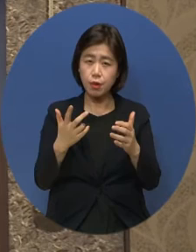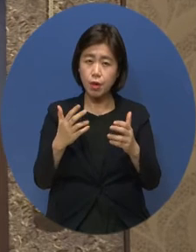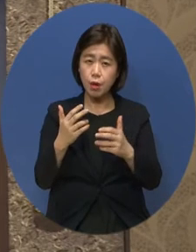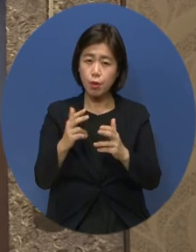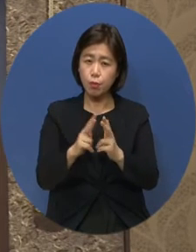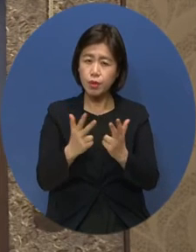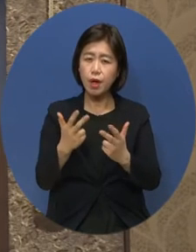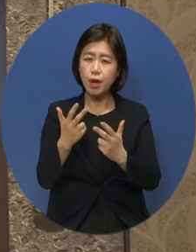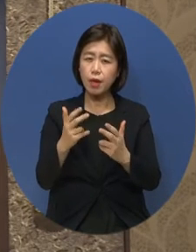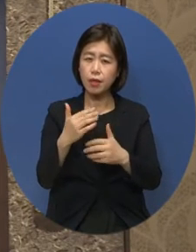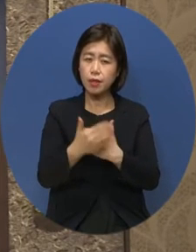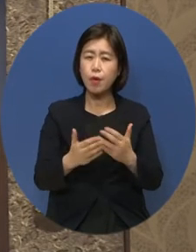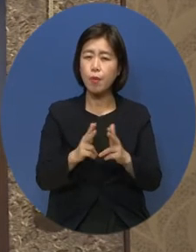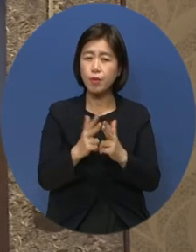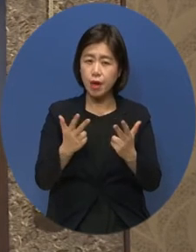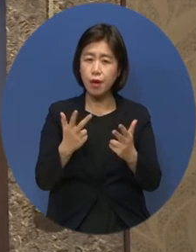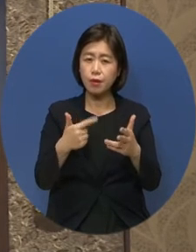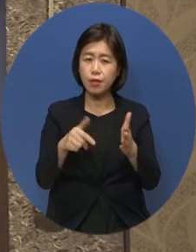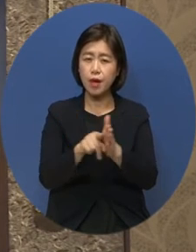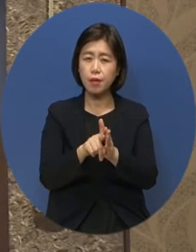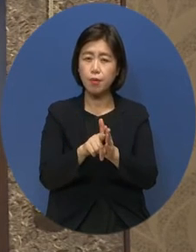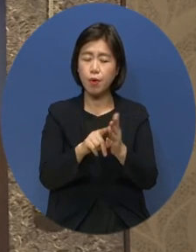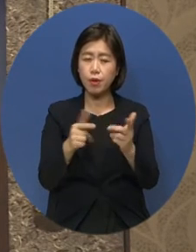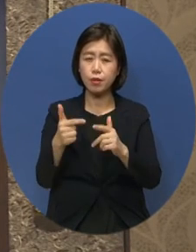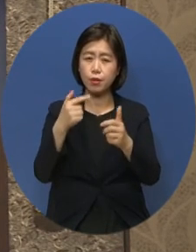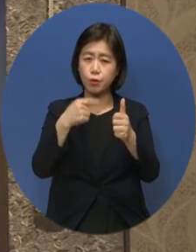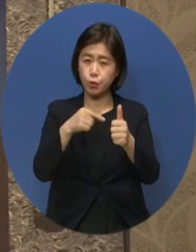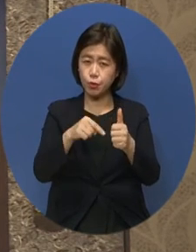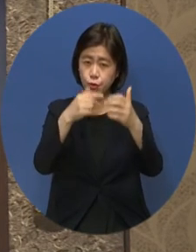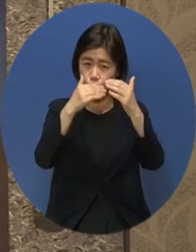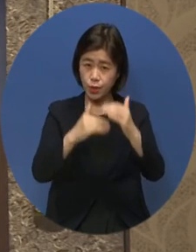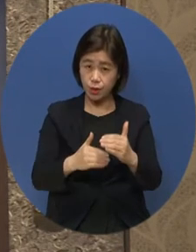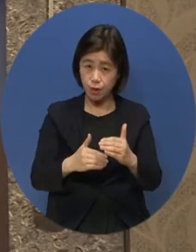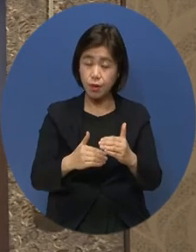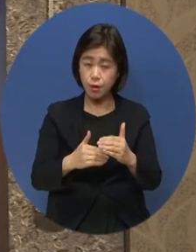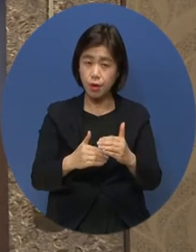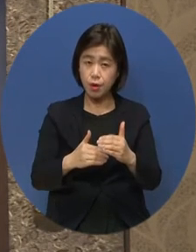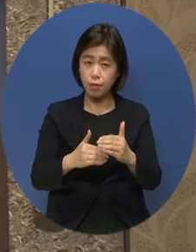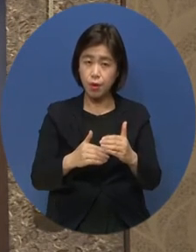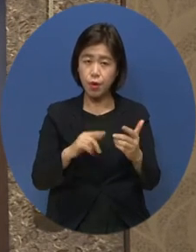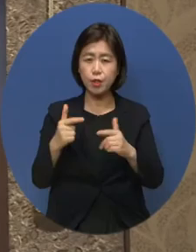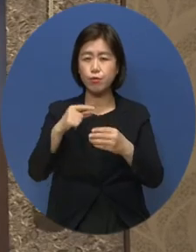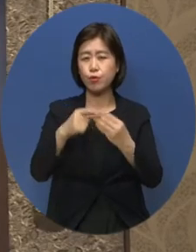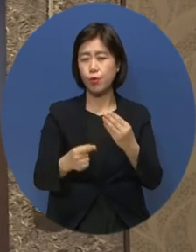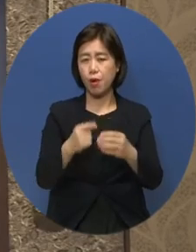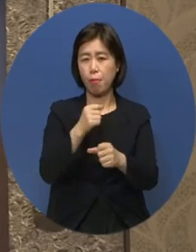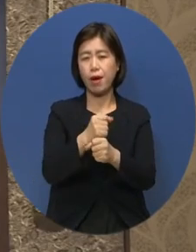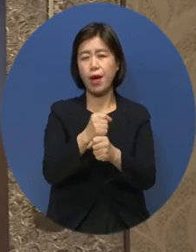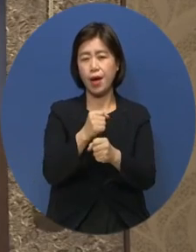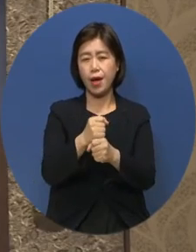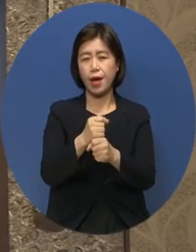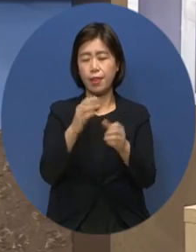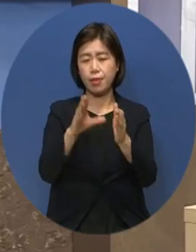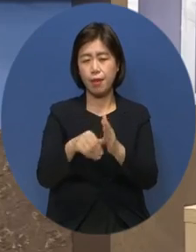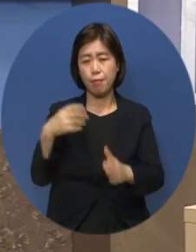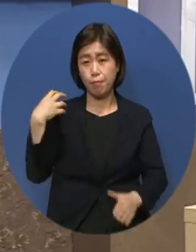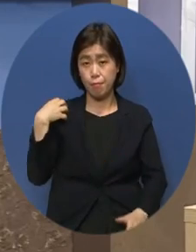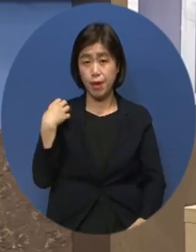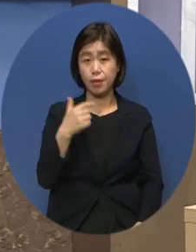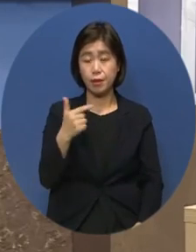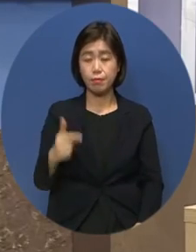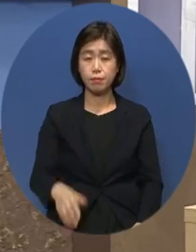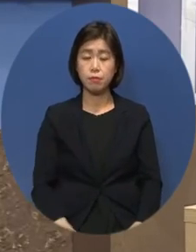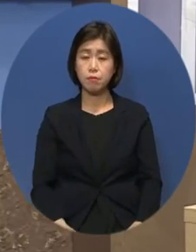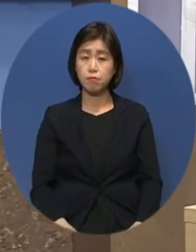초창기에 좀 이렇게 뭐라 그럴까 아 태동을 좀 시키는 역할을 좀 했었습니다 그런데 어떻게 처음에 종교